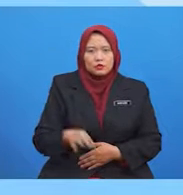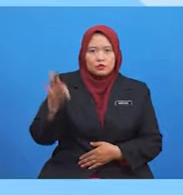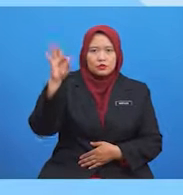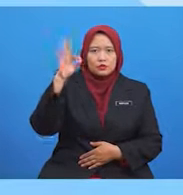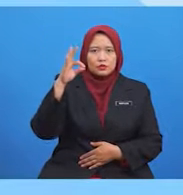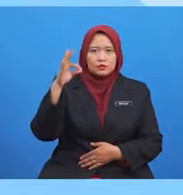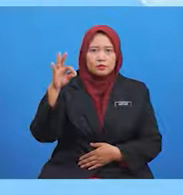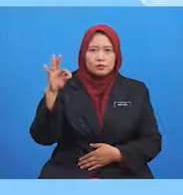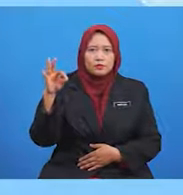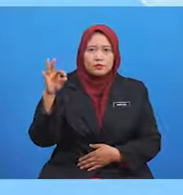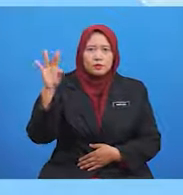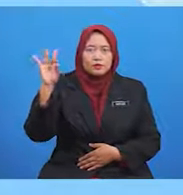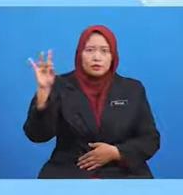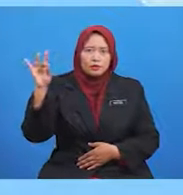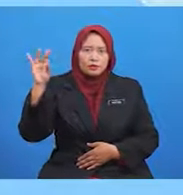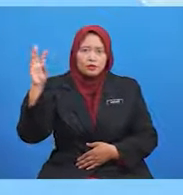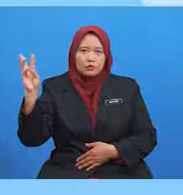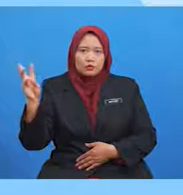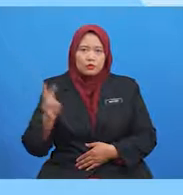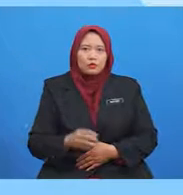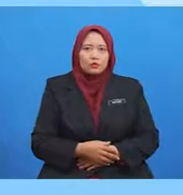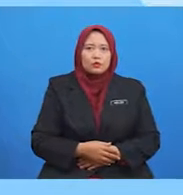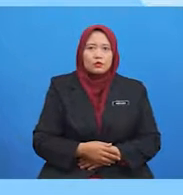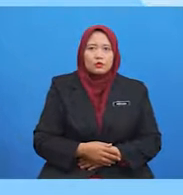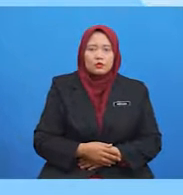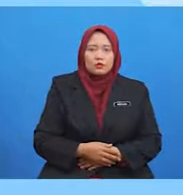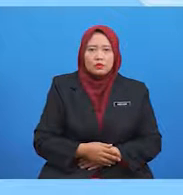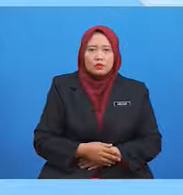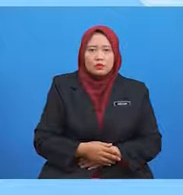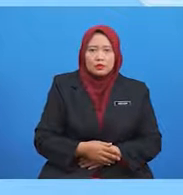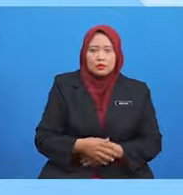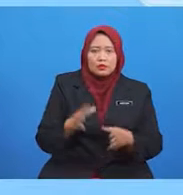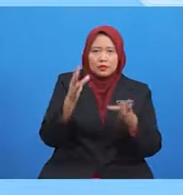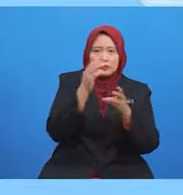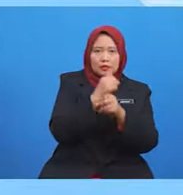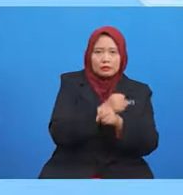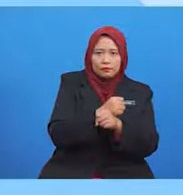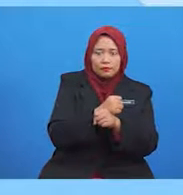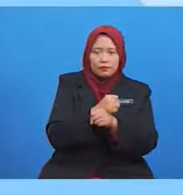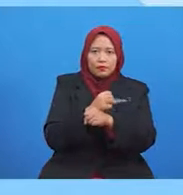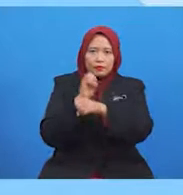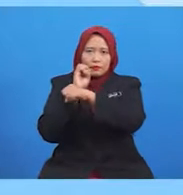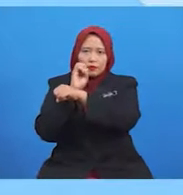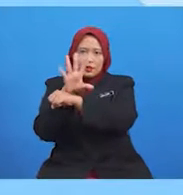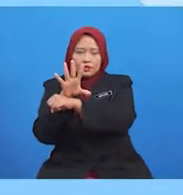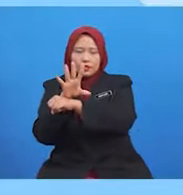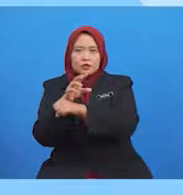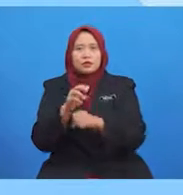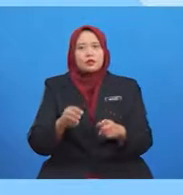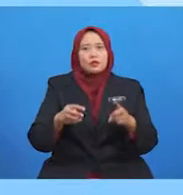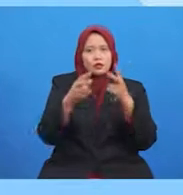1897, Mary and Pierre Curie berjaya mengesan pancaran radioaktif melalui